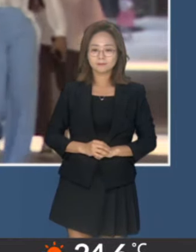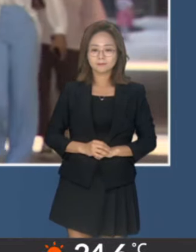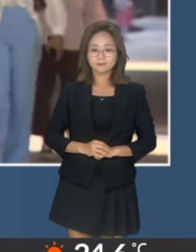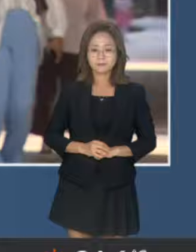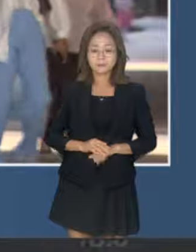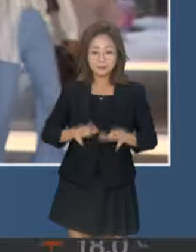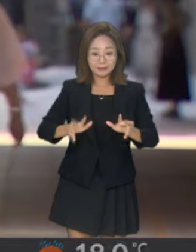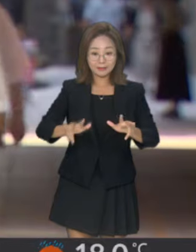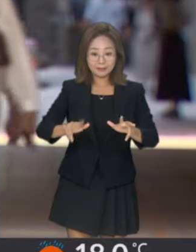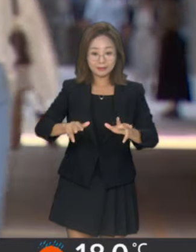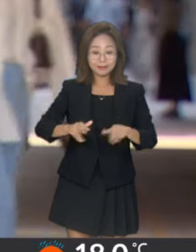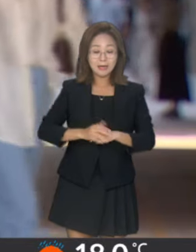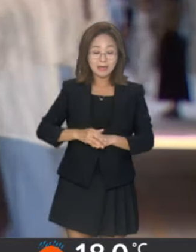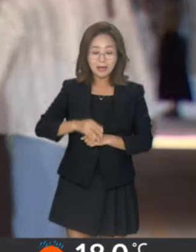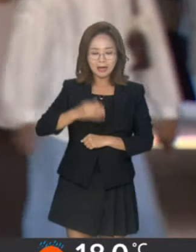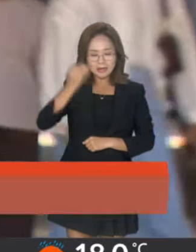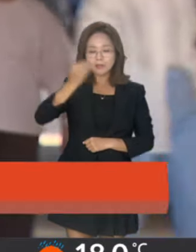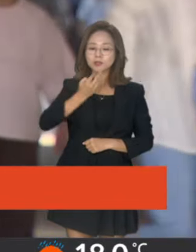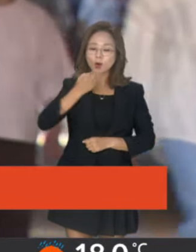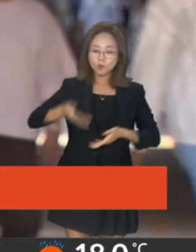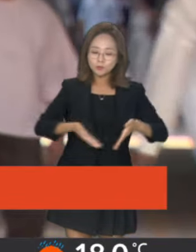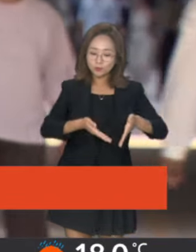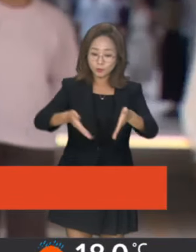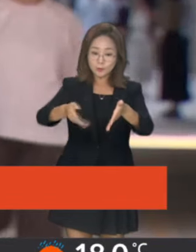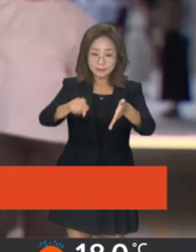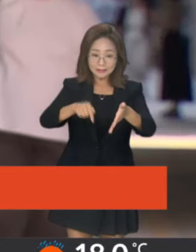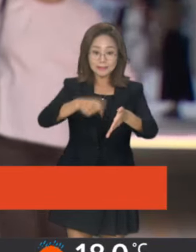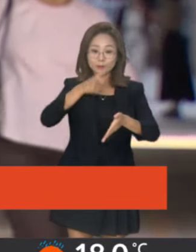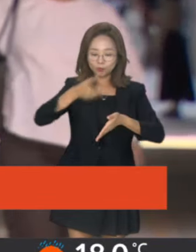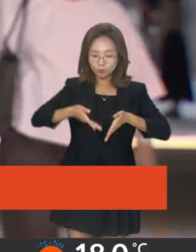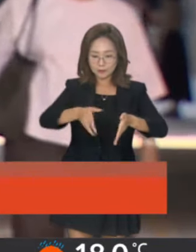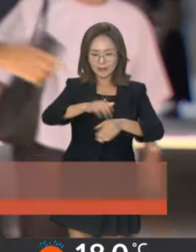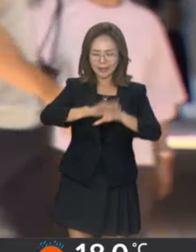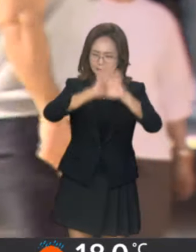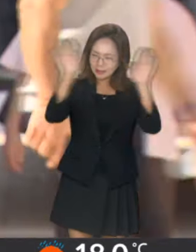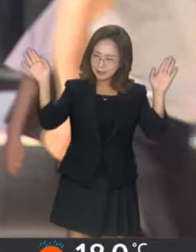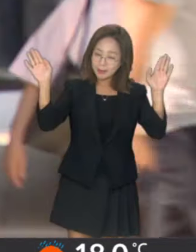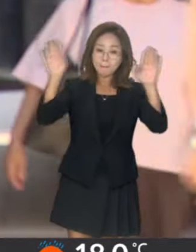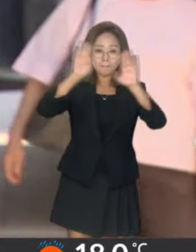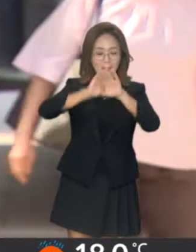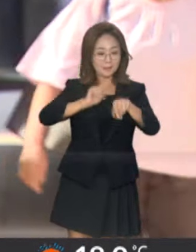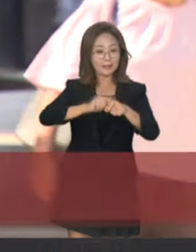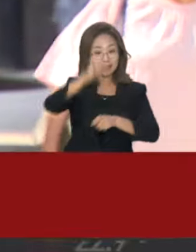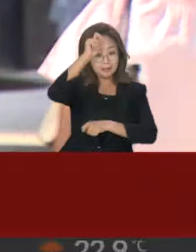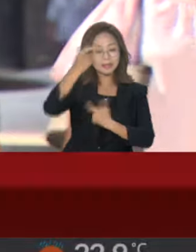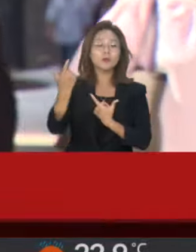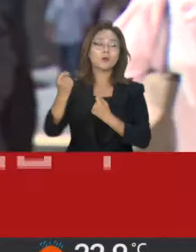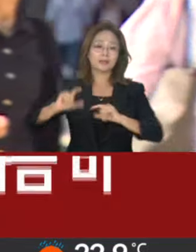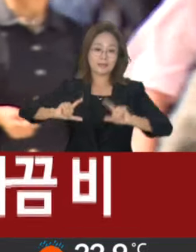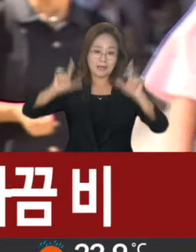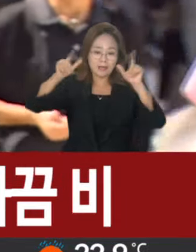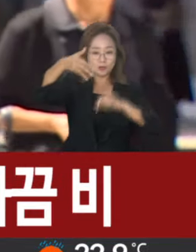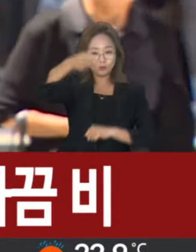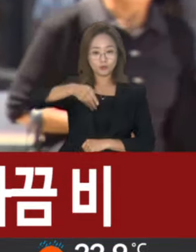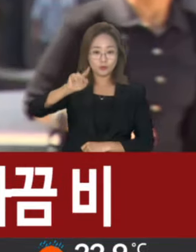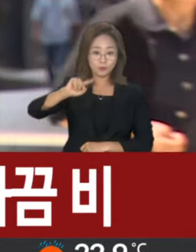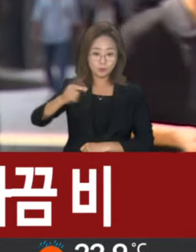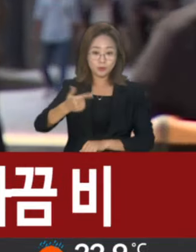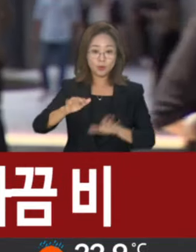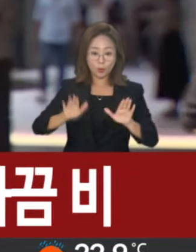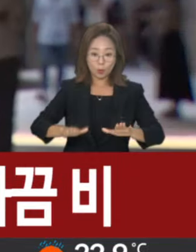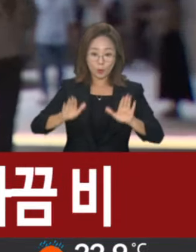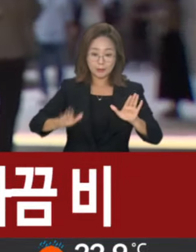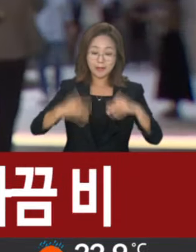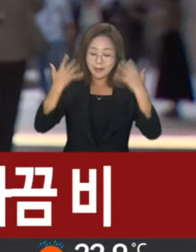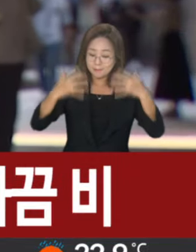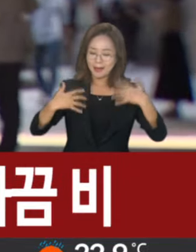네, 저는 지금 청계천에 나와 있습니다. 오늘은 낮과 밤의 길이가 같아진다는 절기 추분인데요. 절기답게 오늘 피부에